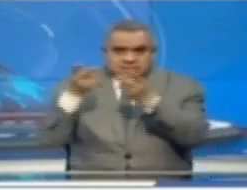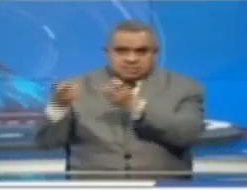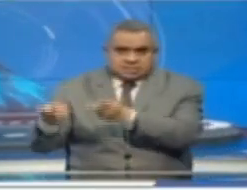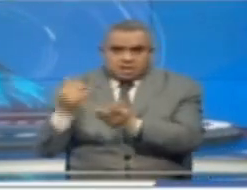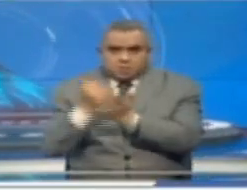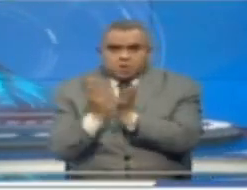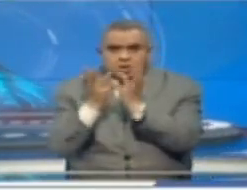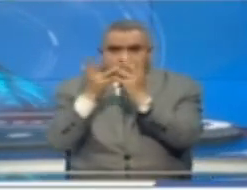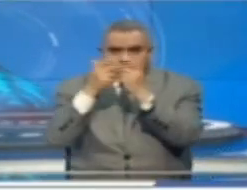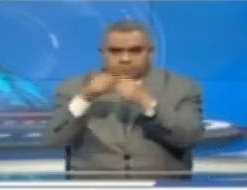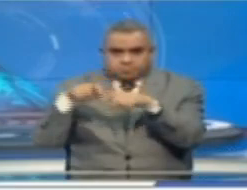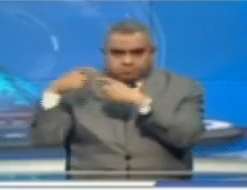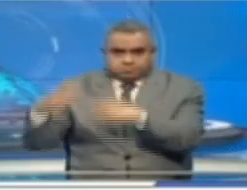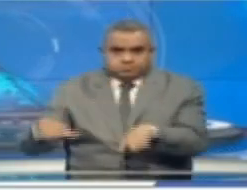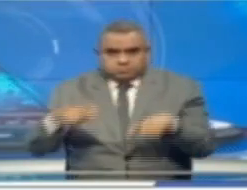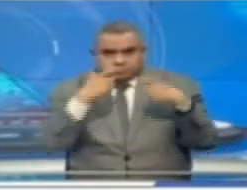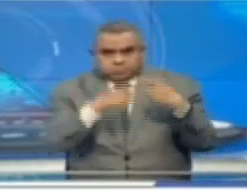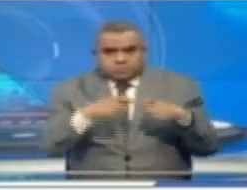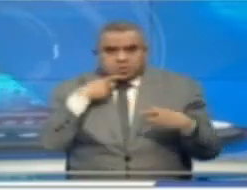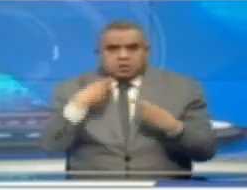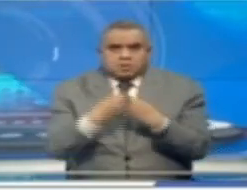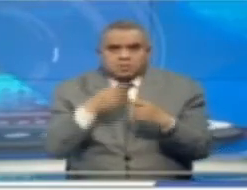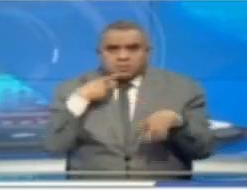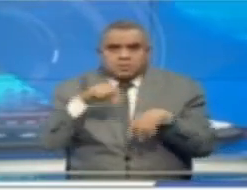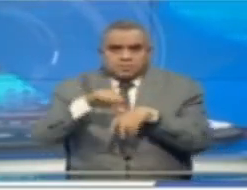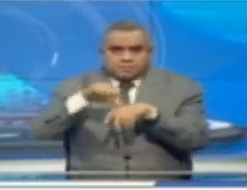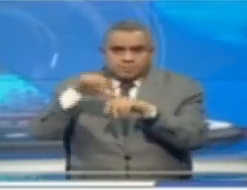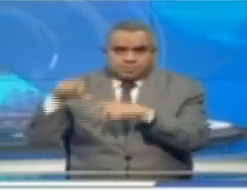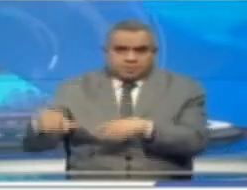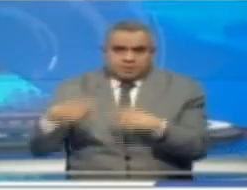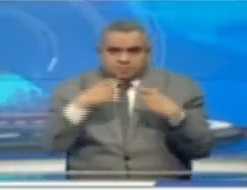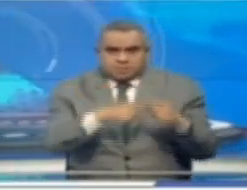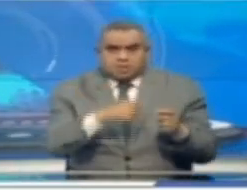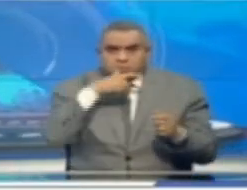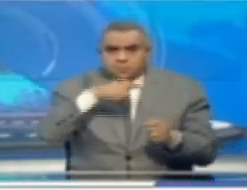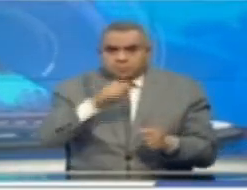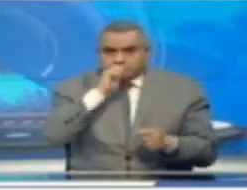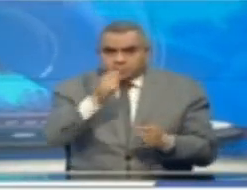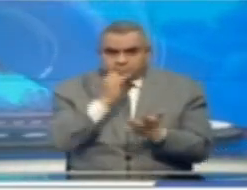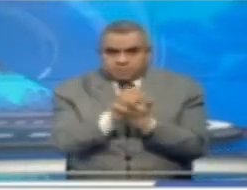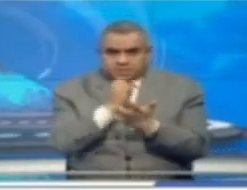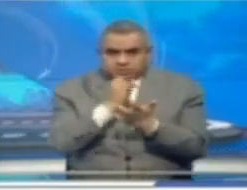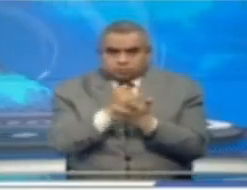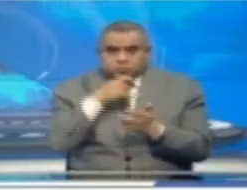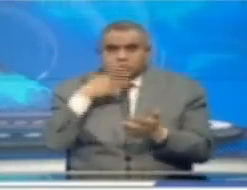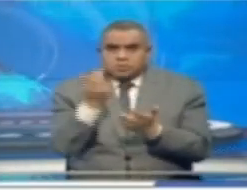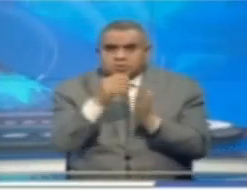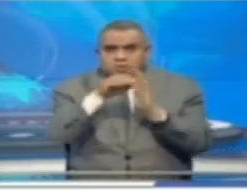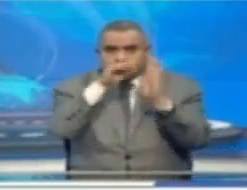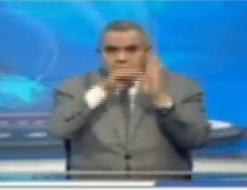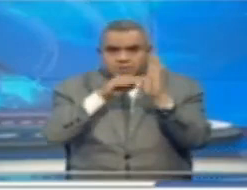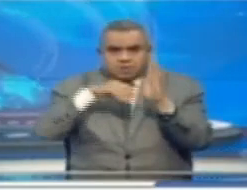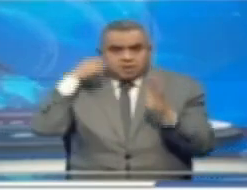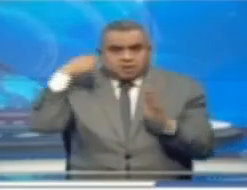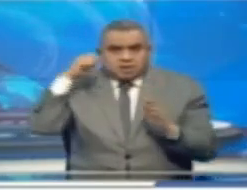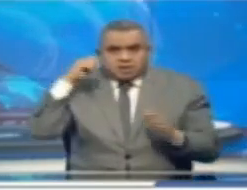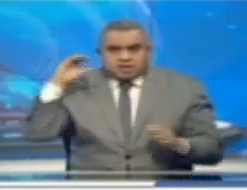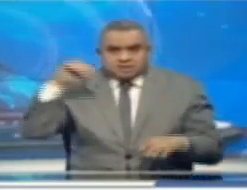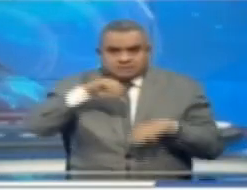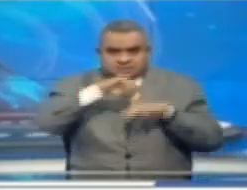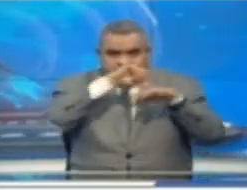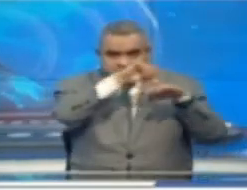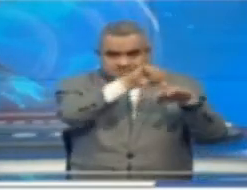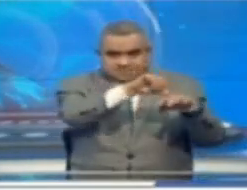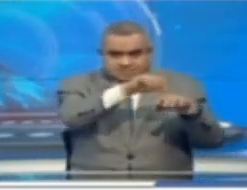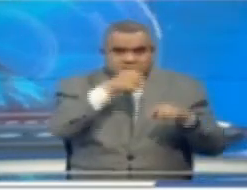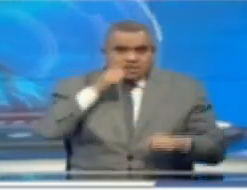ضوء العلاقات الوثيقة والاستراتيجية بين البلدين. وأوضح المتحدث الرسمي أن برنامج زيارة الرئيس